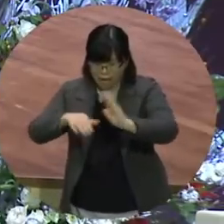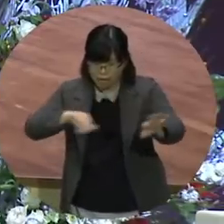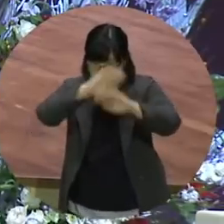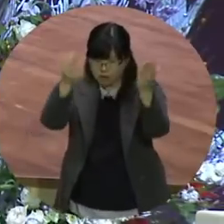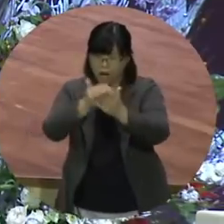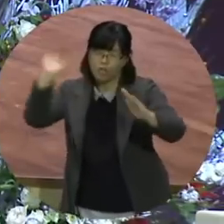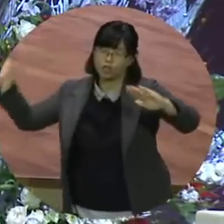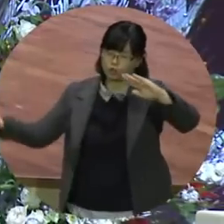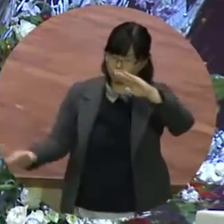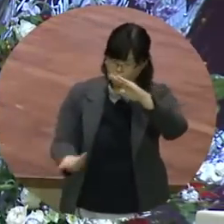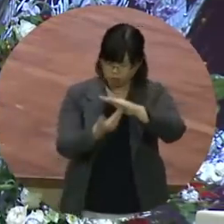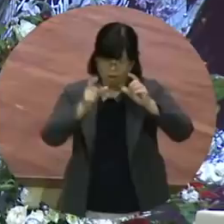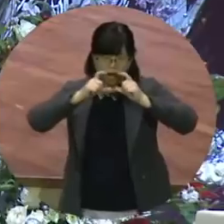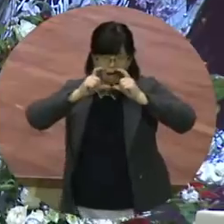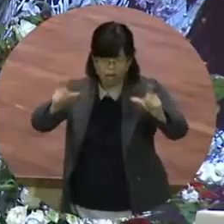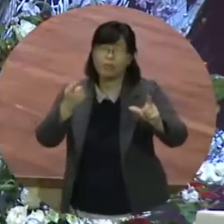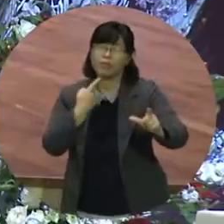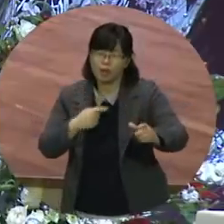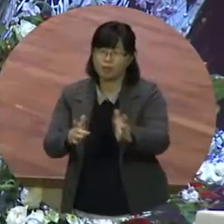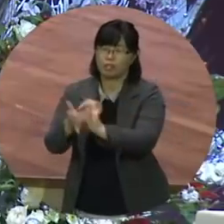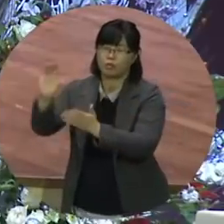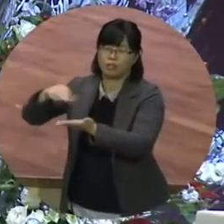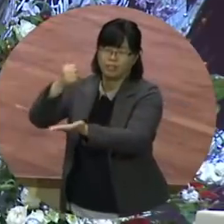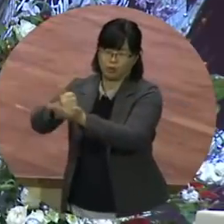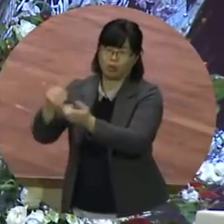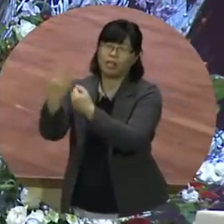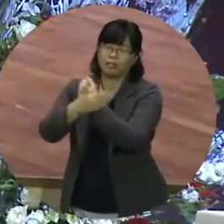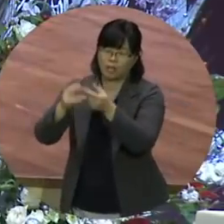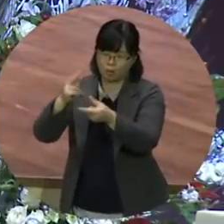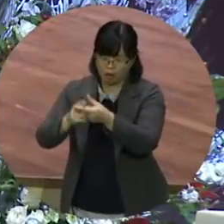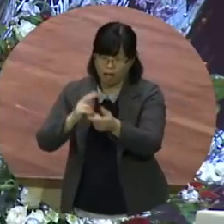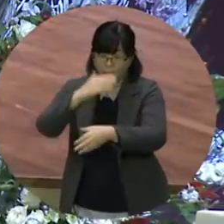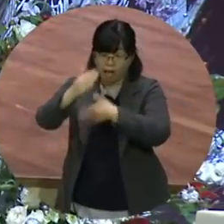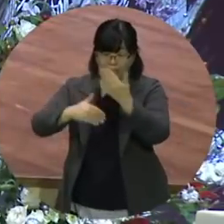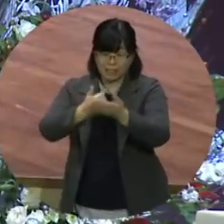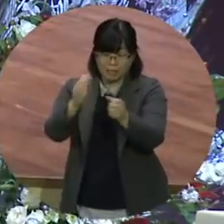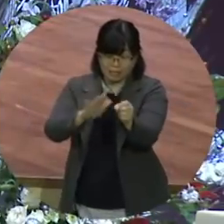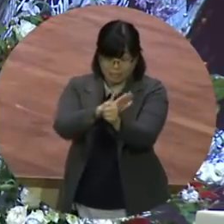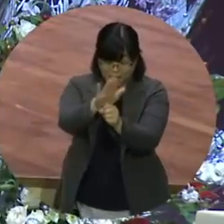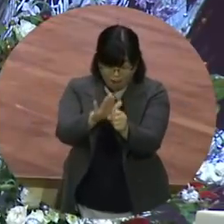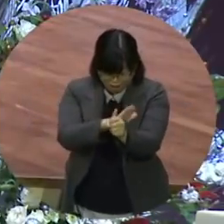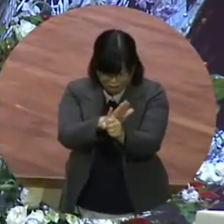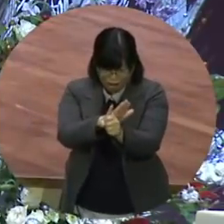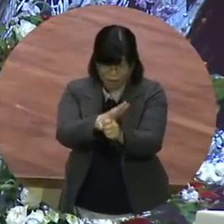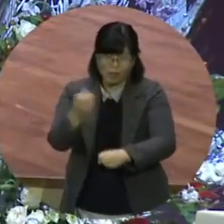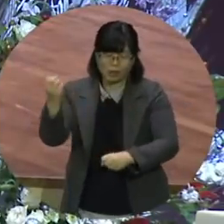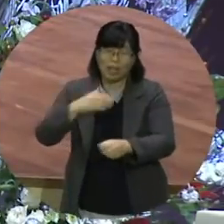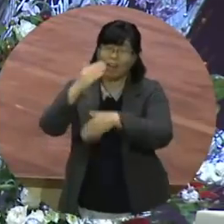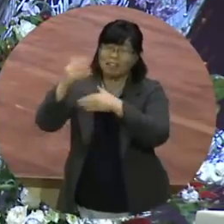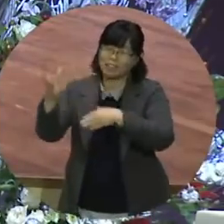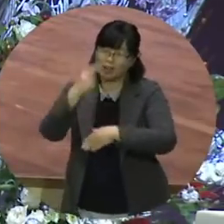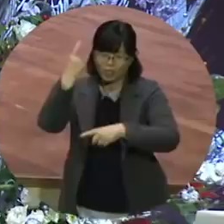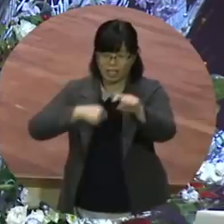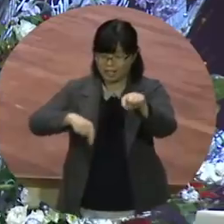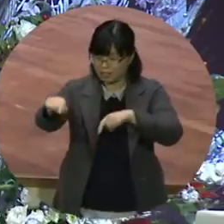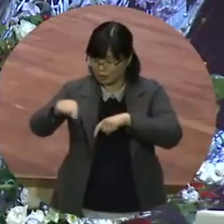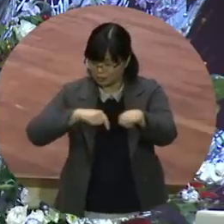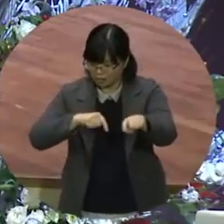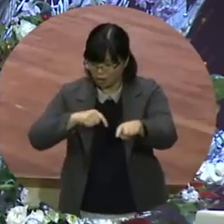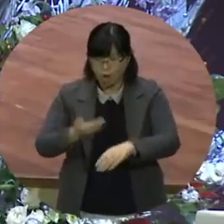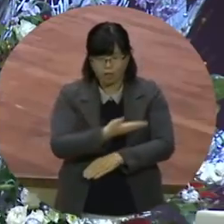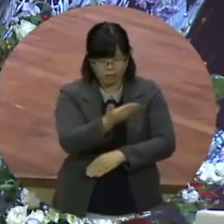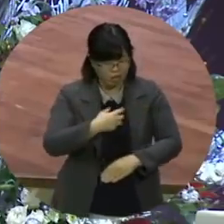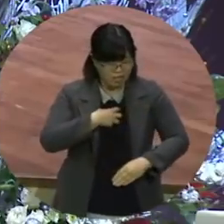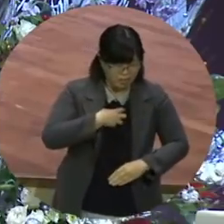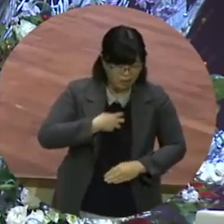문제 완벽하게 해결하신 우리 구주 예수 그리스도의 은혜와 하나님의 사랑하심과 성령님의 역사하심이 너희 근심이 도리어 기쁨이